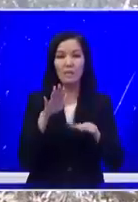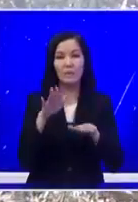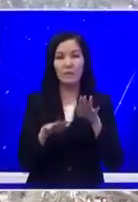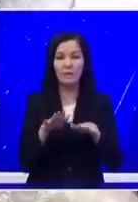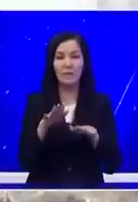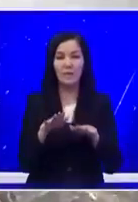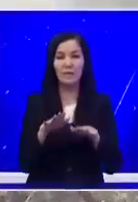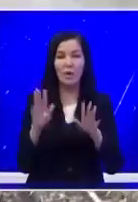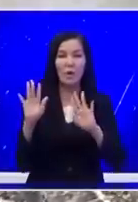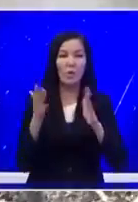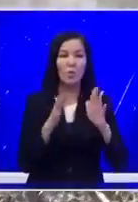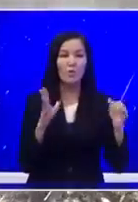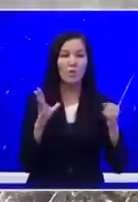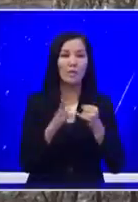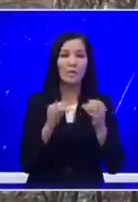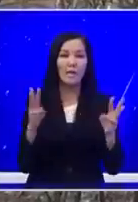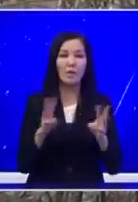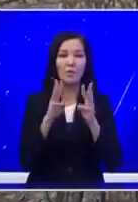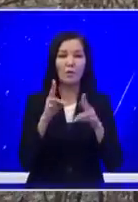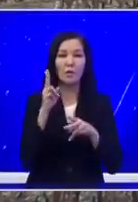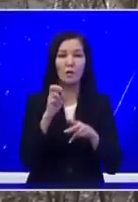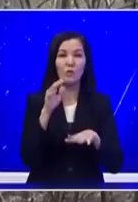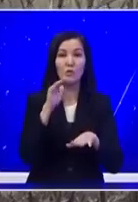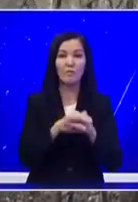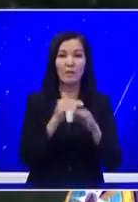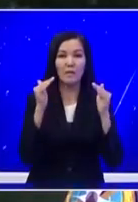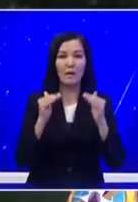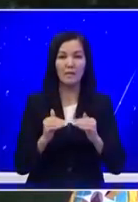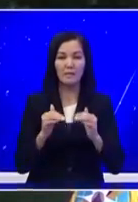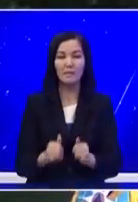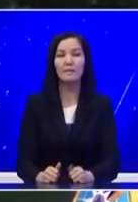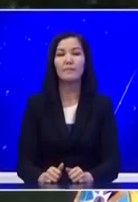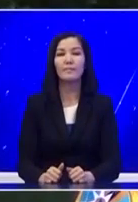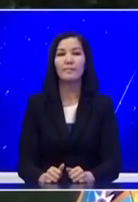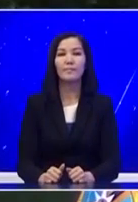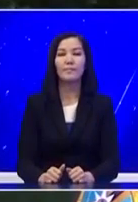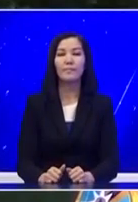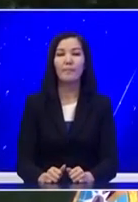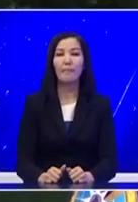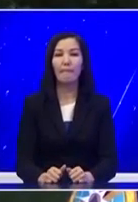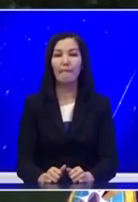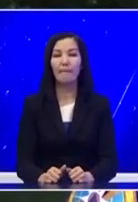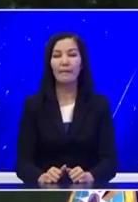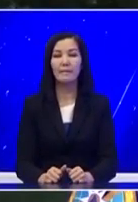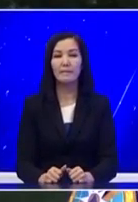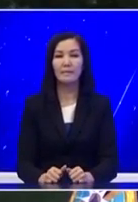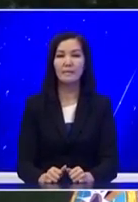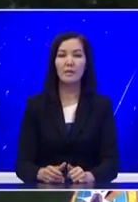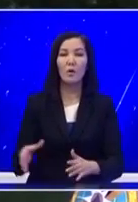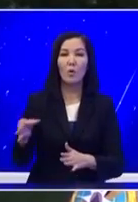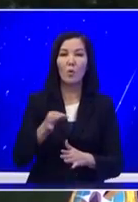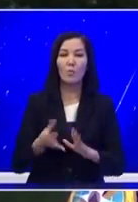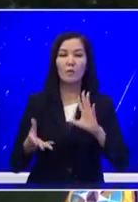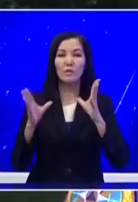салыстырғанда орман және дала өрттері 200 фактіге аз. На территории Алматинской области расположен. Облыс